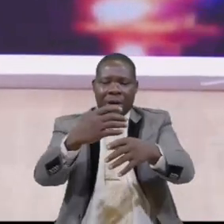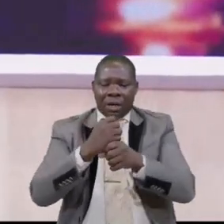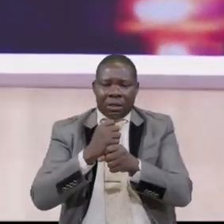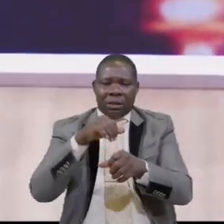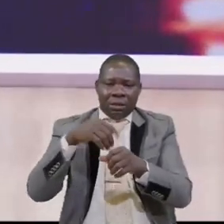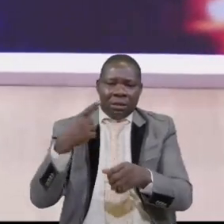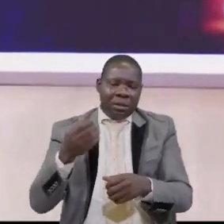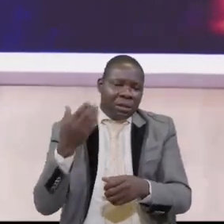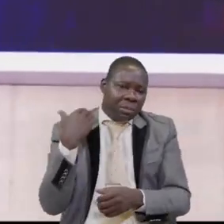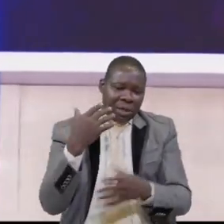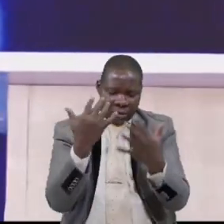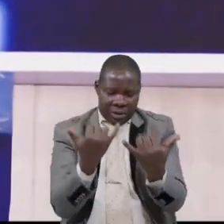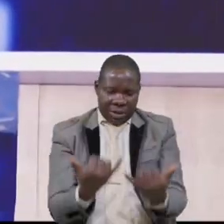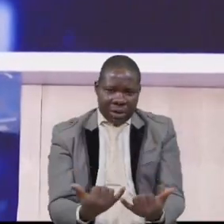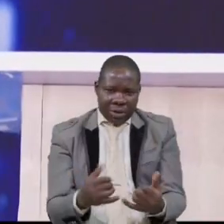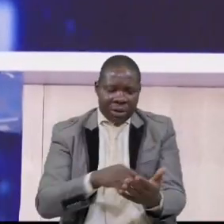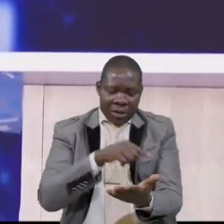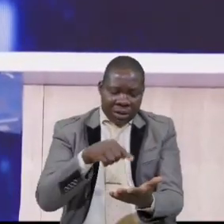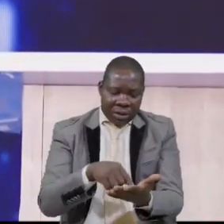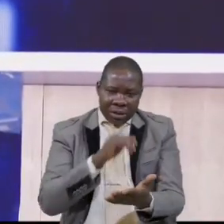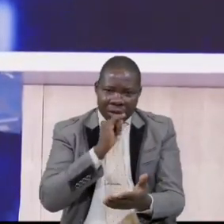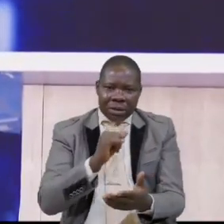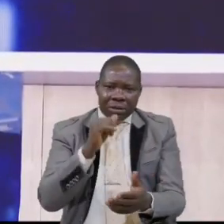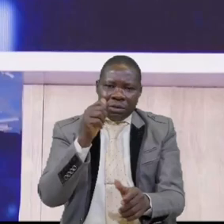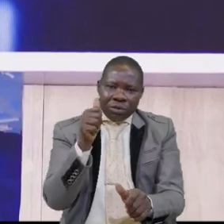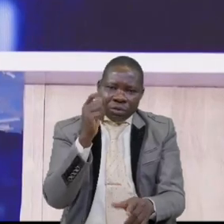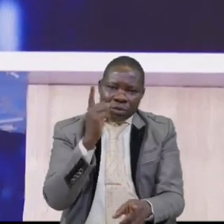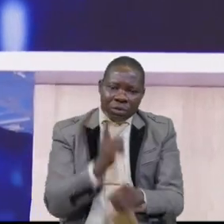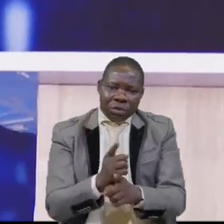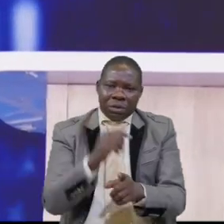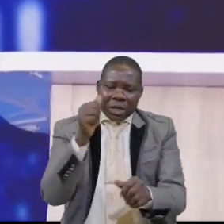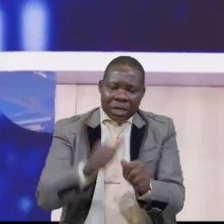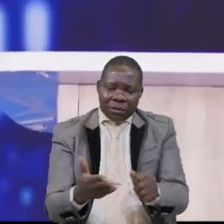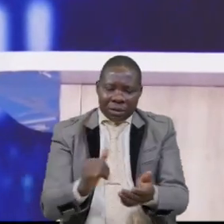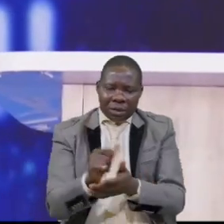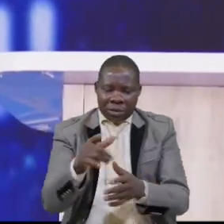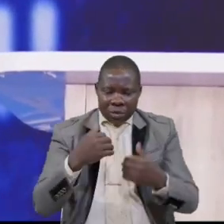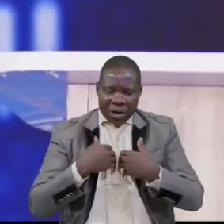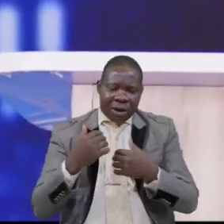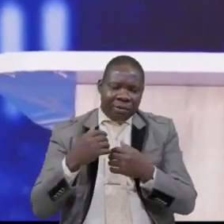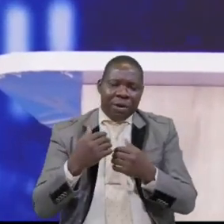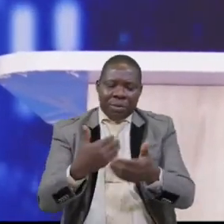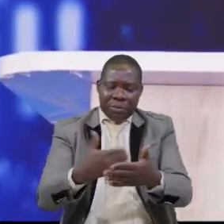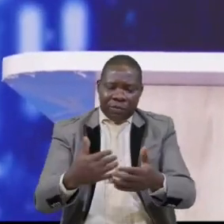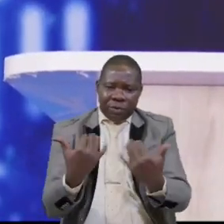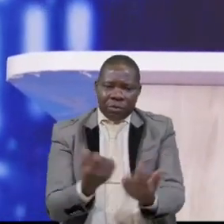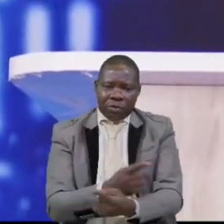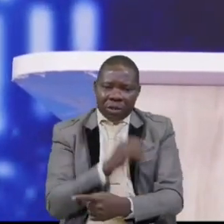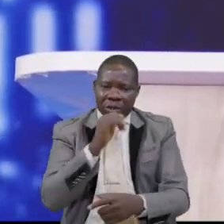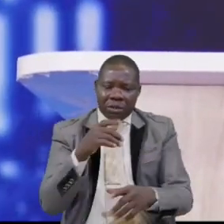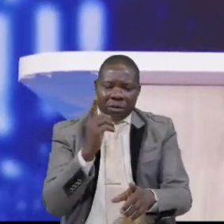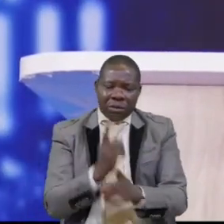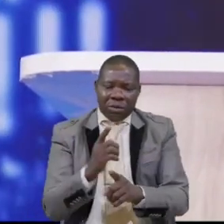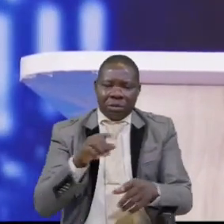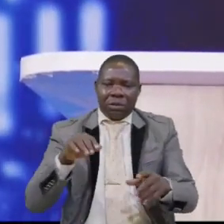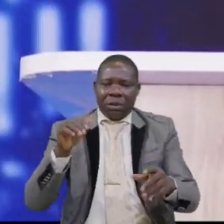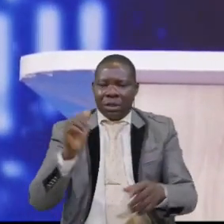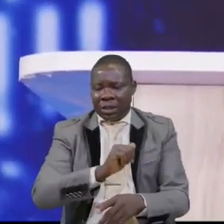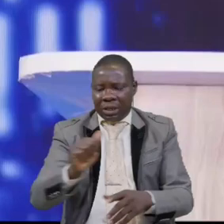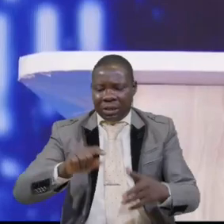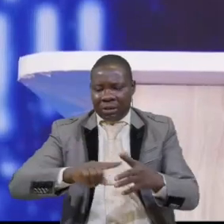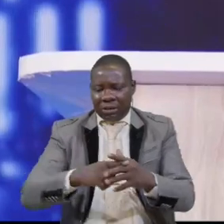maintenant, tout ce que tu as eu jusqu'à ce jour, ce n'était que un point